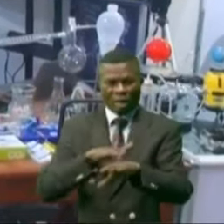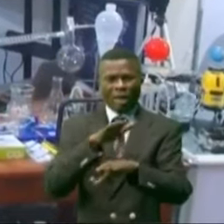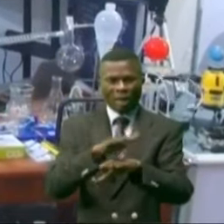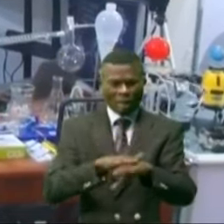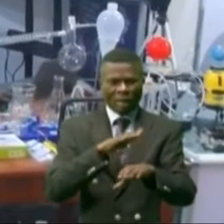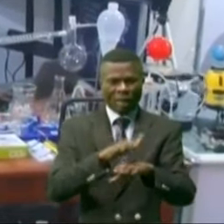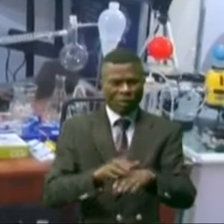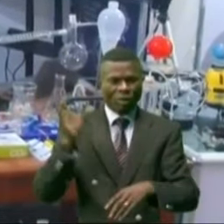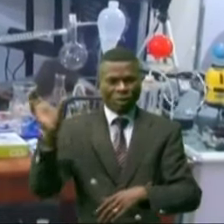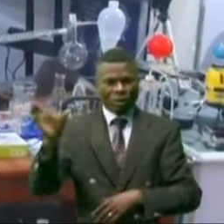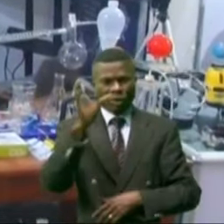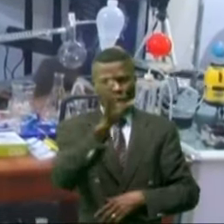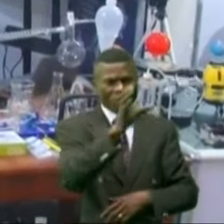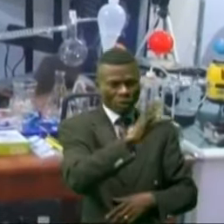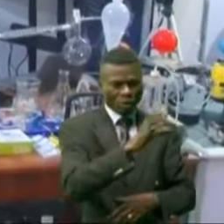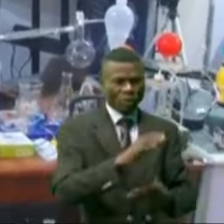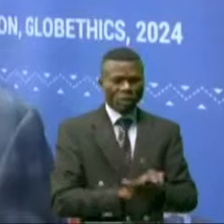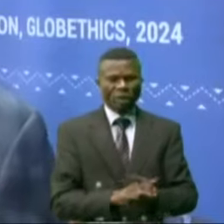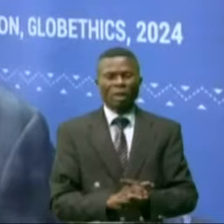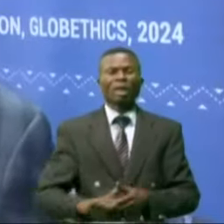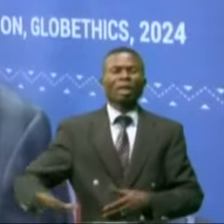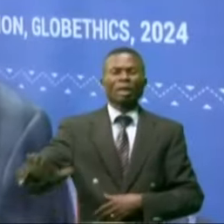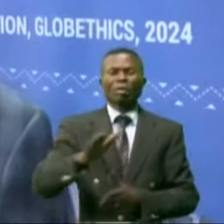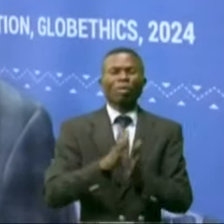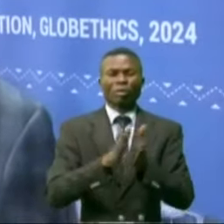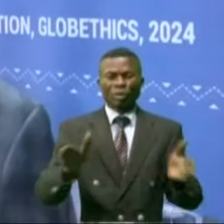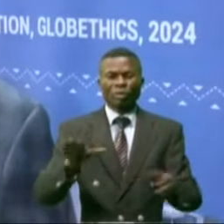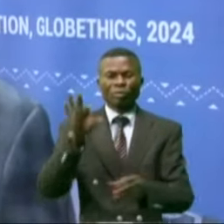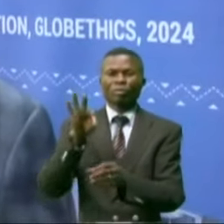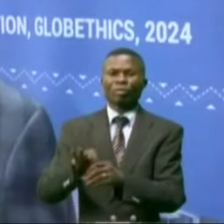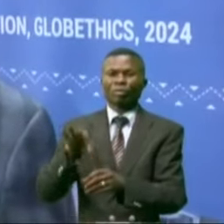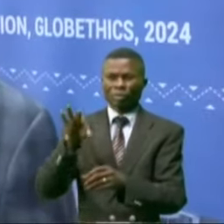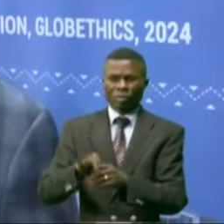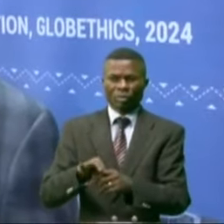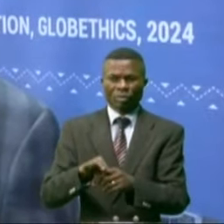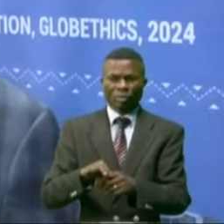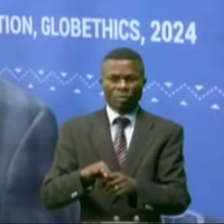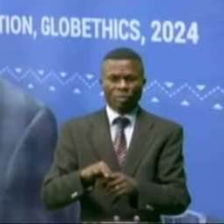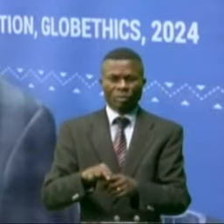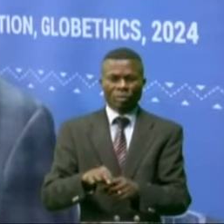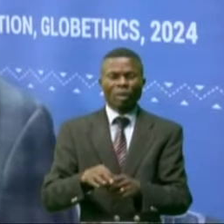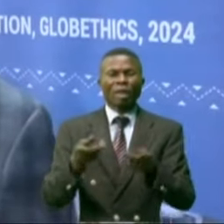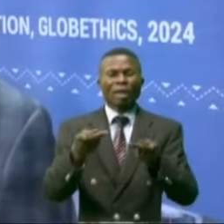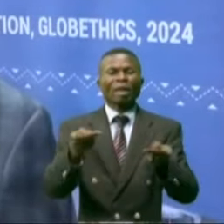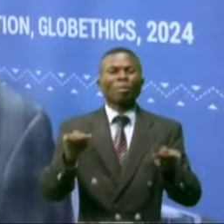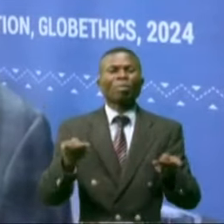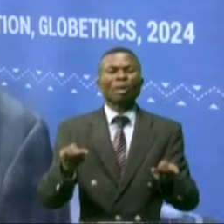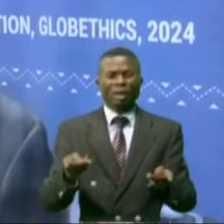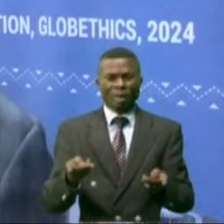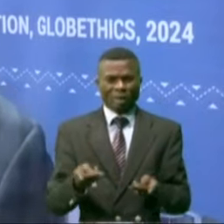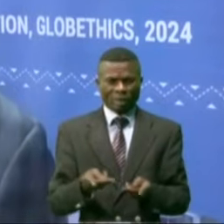ça ainsi couvrir même l'étendue nationale. Les élections sont un domaine